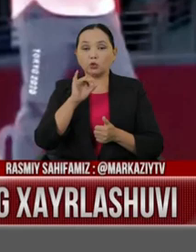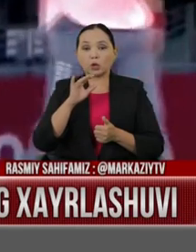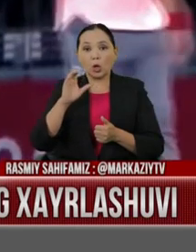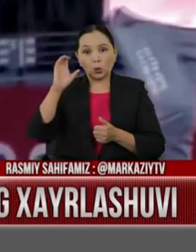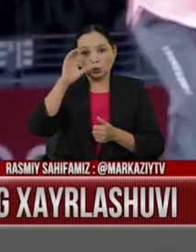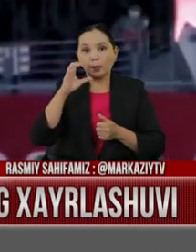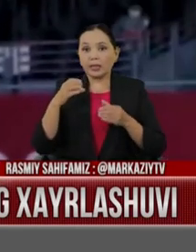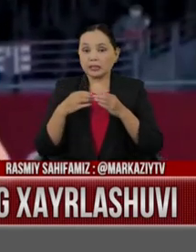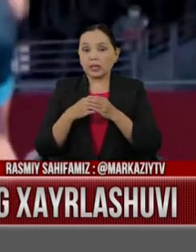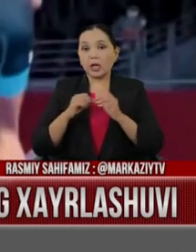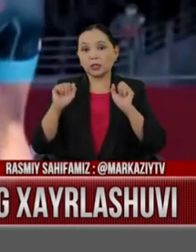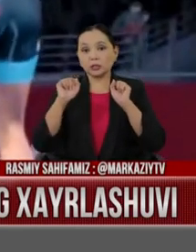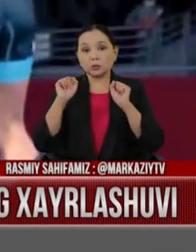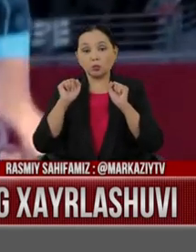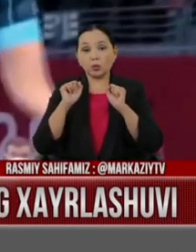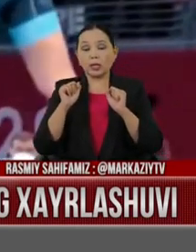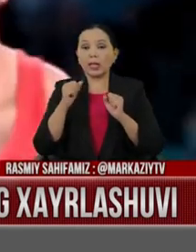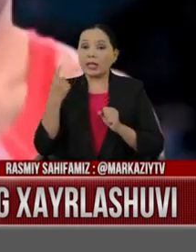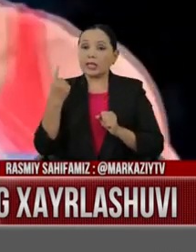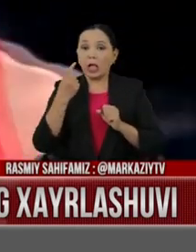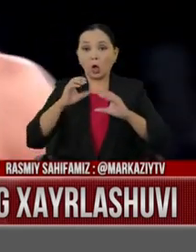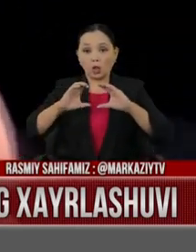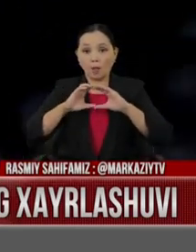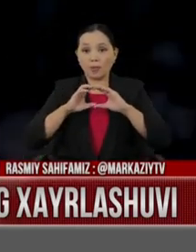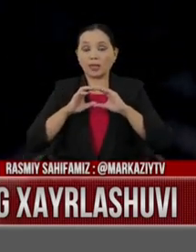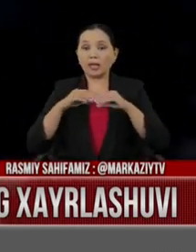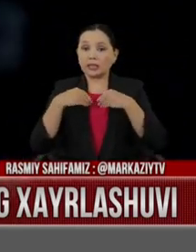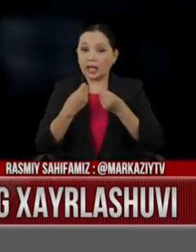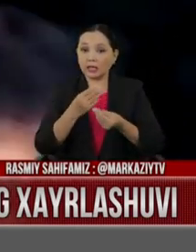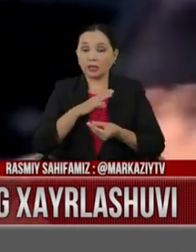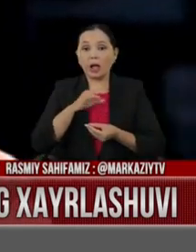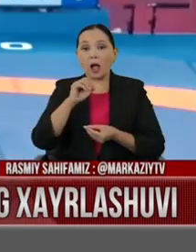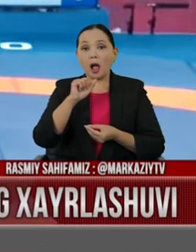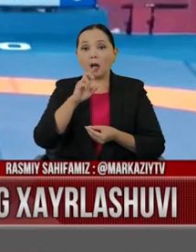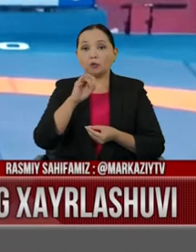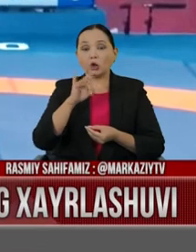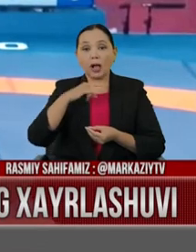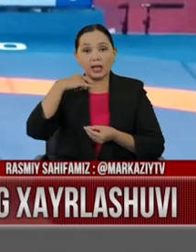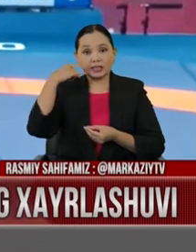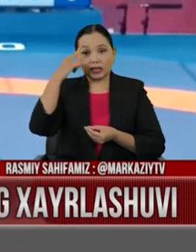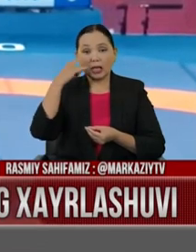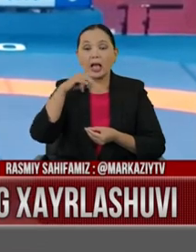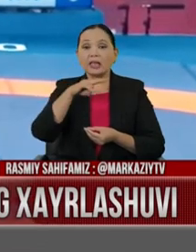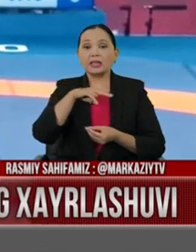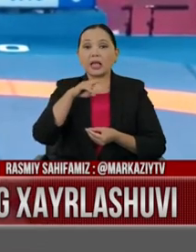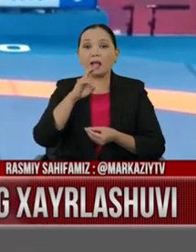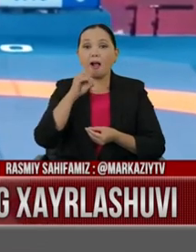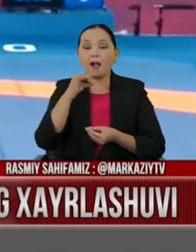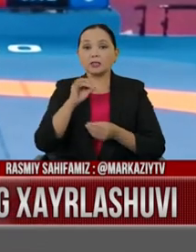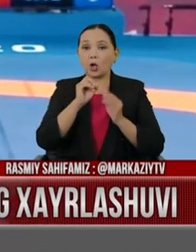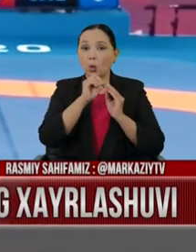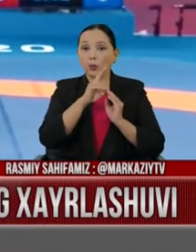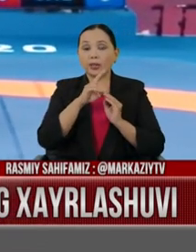Abdurahmonov O'zbekiston delegatsiyasiga sport kurashlarining yagona medalini taqdim etdi. Abdurahmonov qozog'istonlik Daniyar